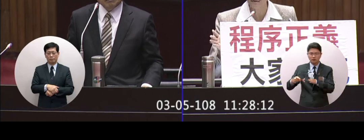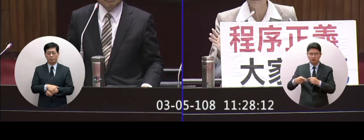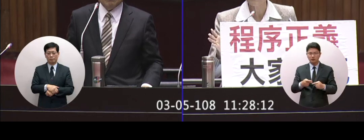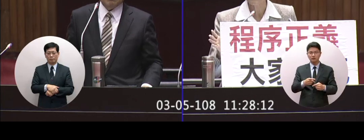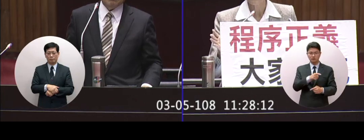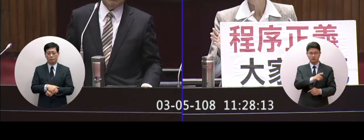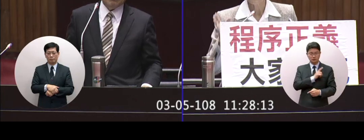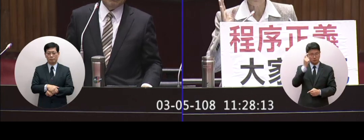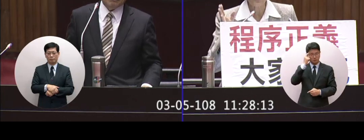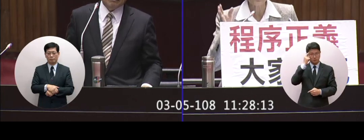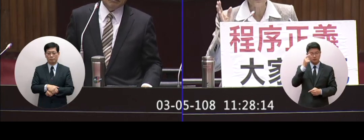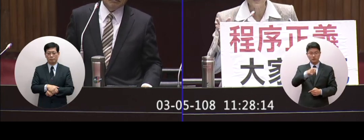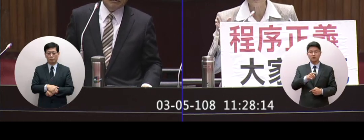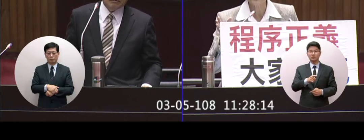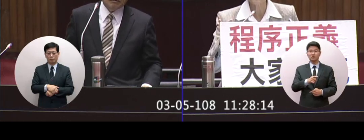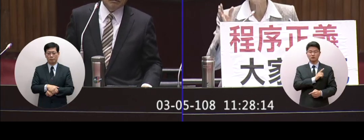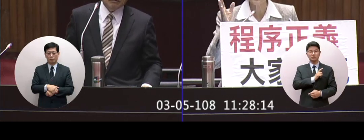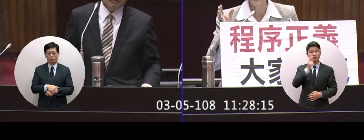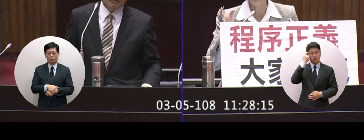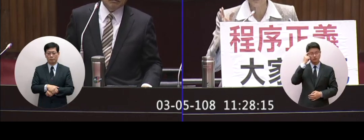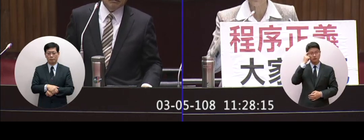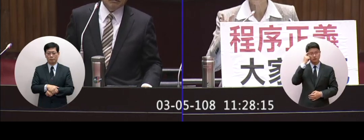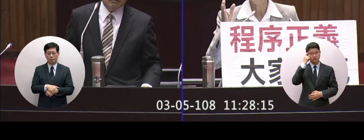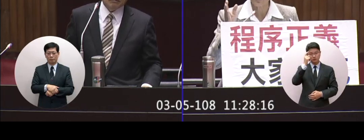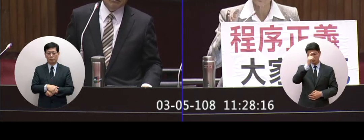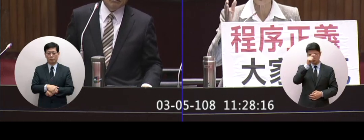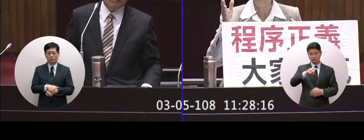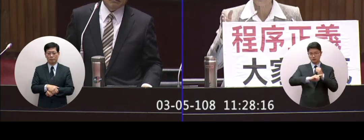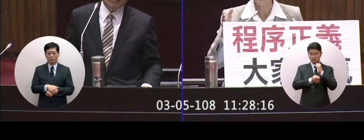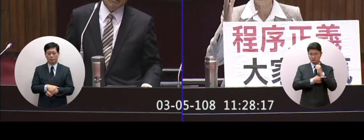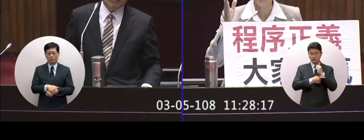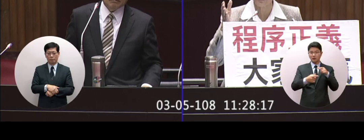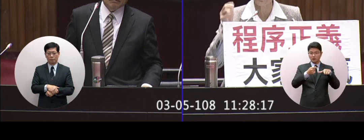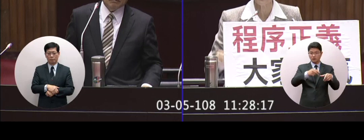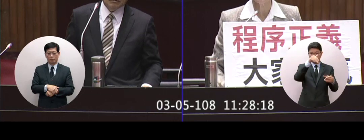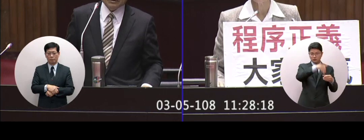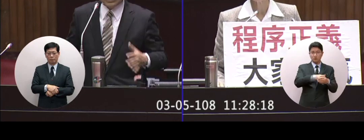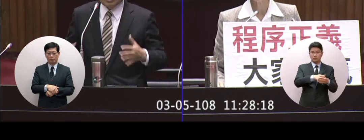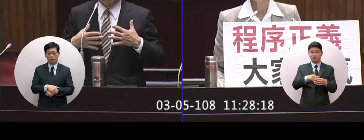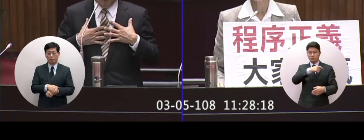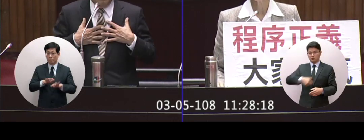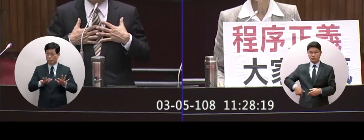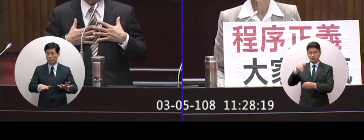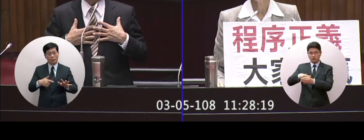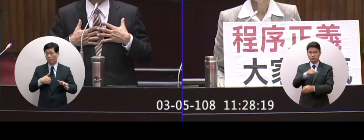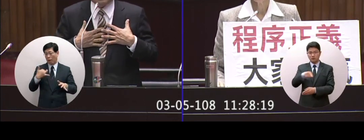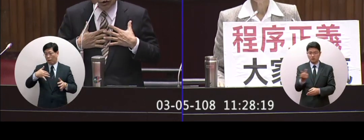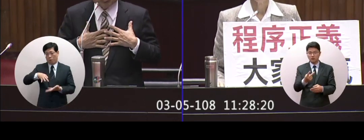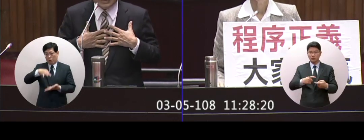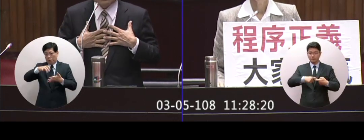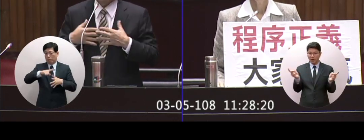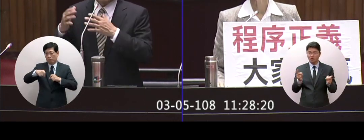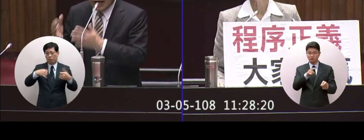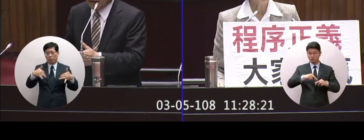主张，你会有主张要去修改公投绑大选，把它改掉吗？ 现在我没有提出任